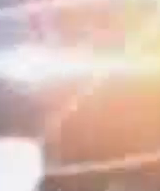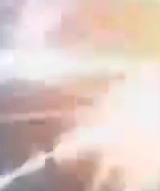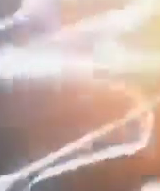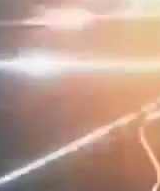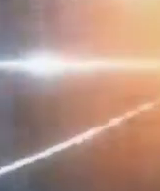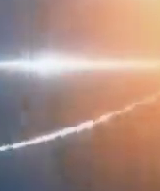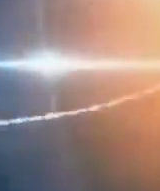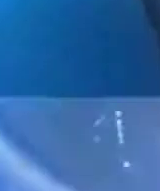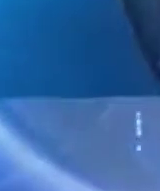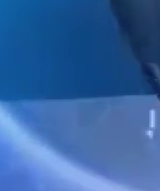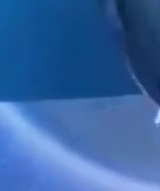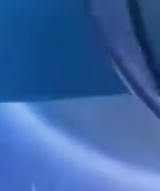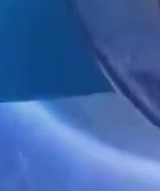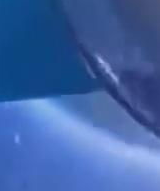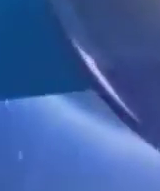Дякую.